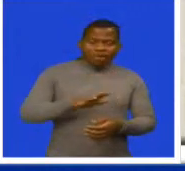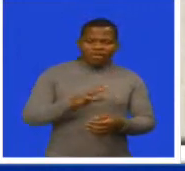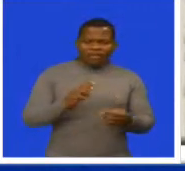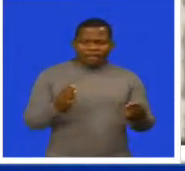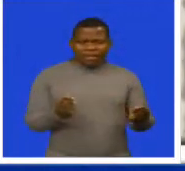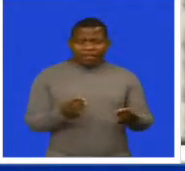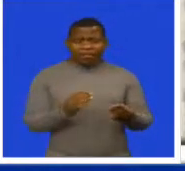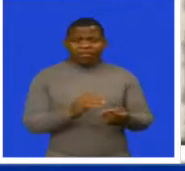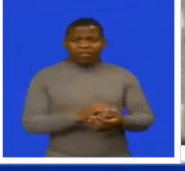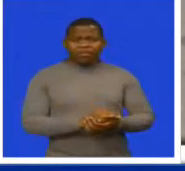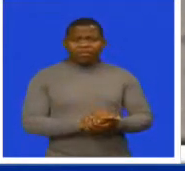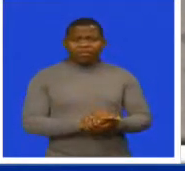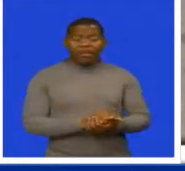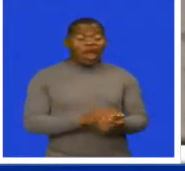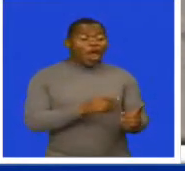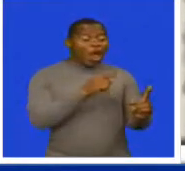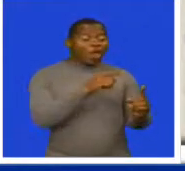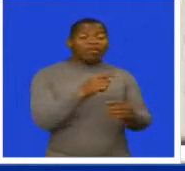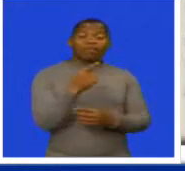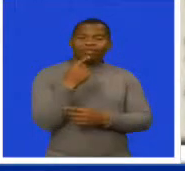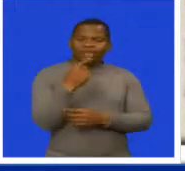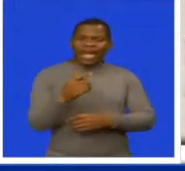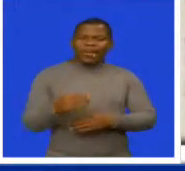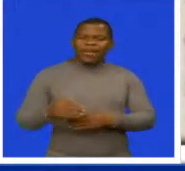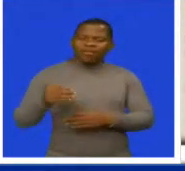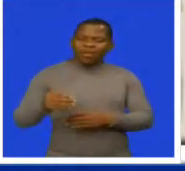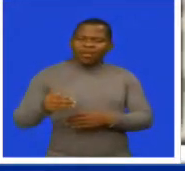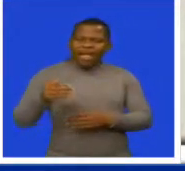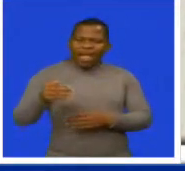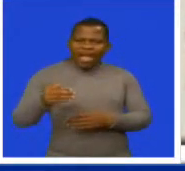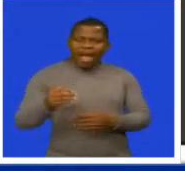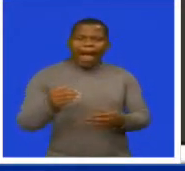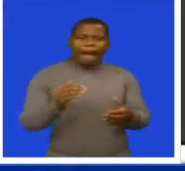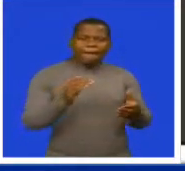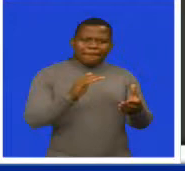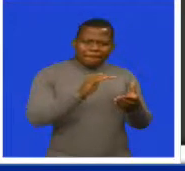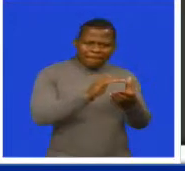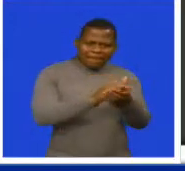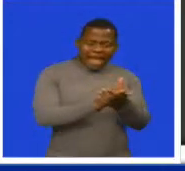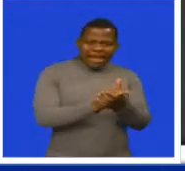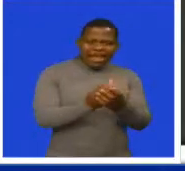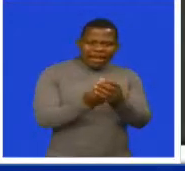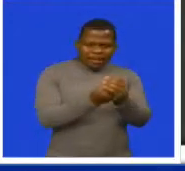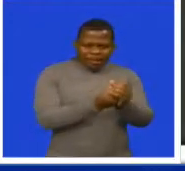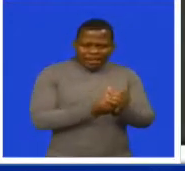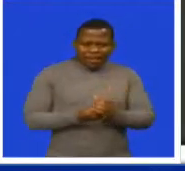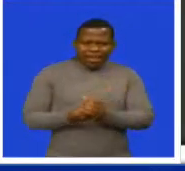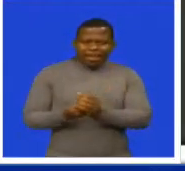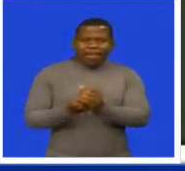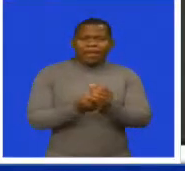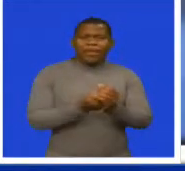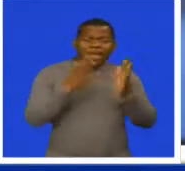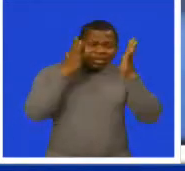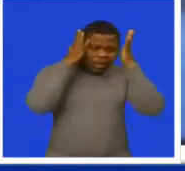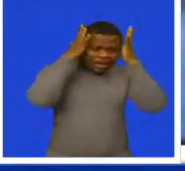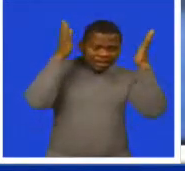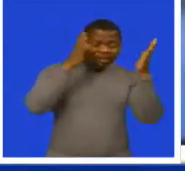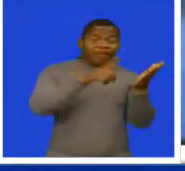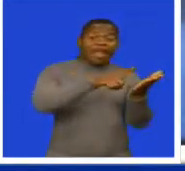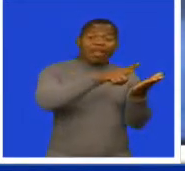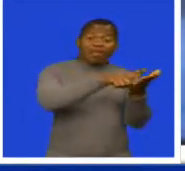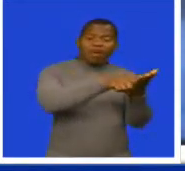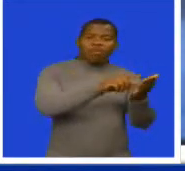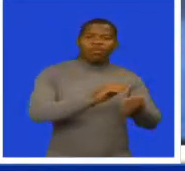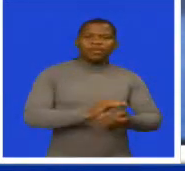Uthi batawuchubeka babambisane nelaseSwatini eTindzabeni temthetho nemalunga ePhalamende yakuleli abahalaliseleke